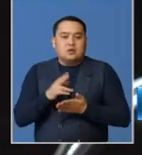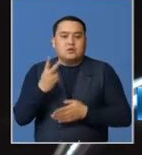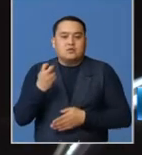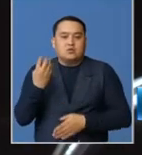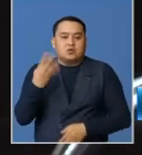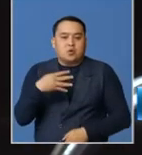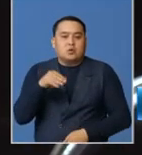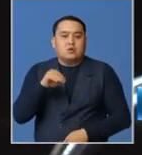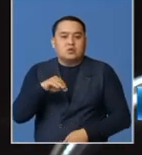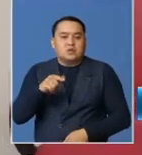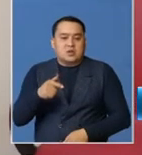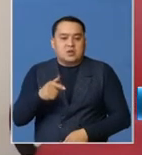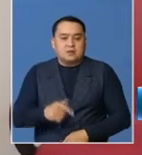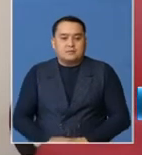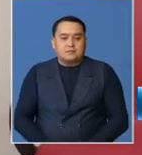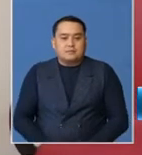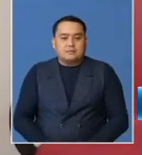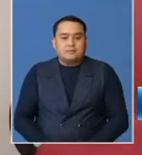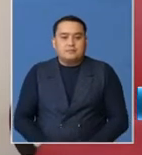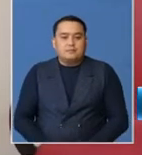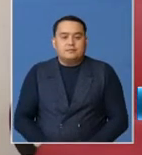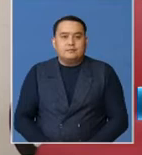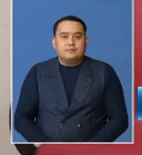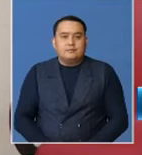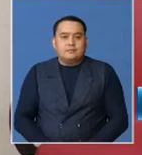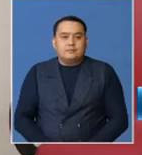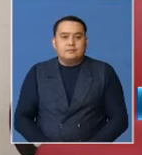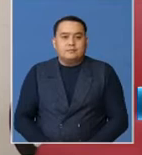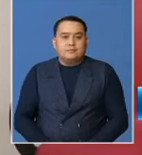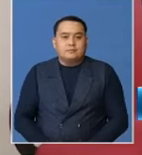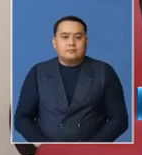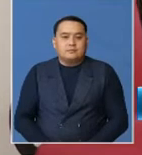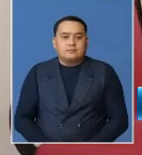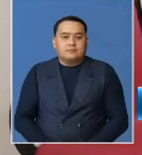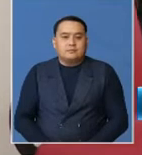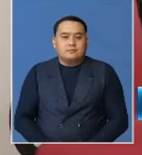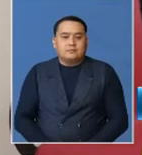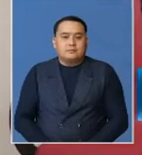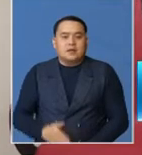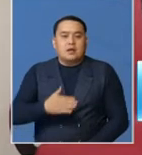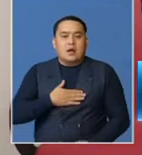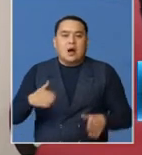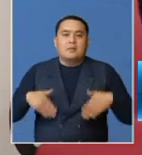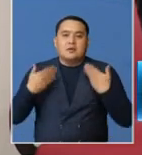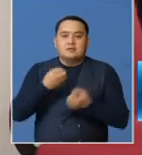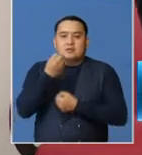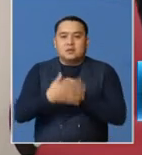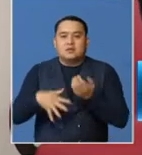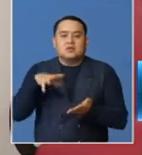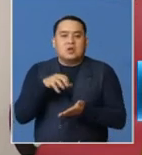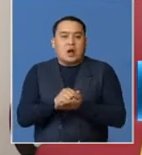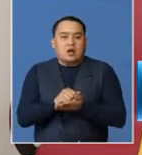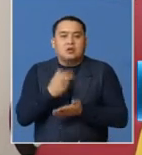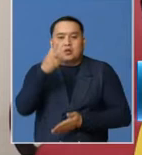240 тысяч тенге. Сейчас я с мамой 3 курса. Я обратилась в центр занятости,